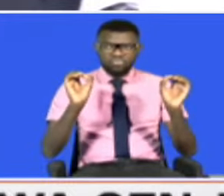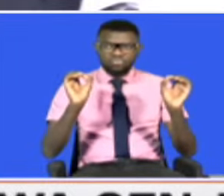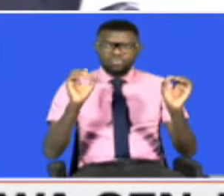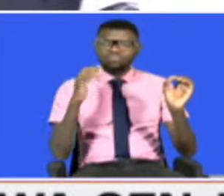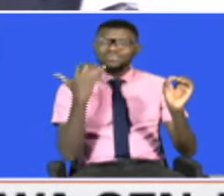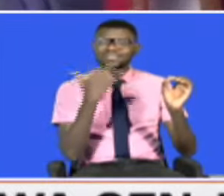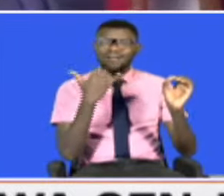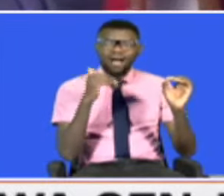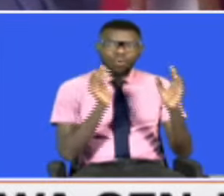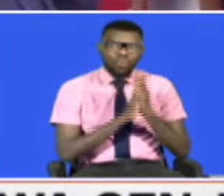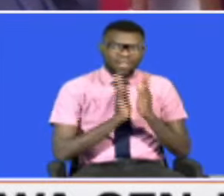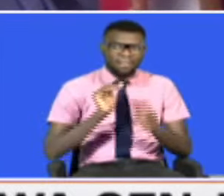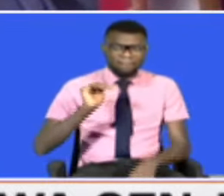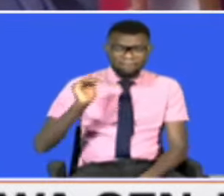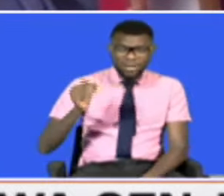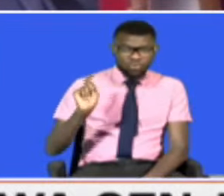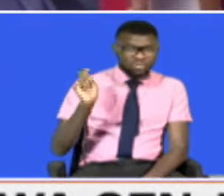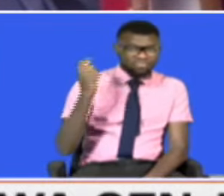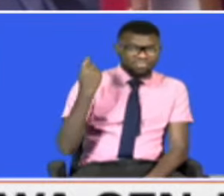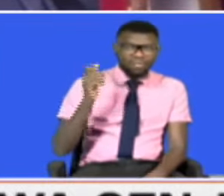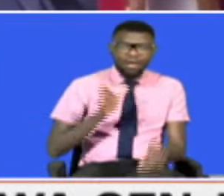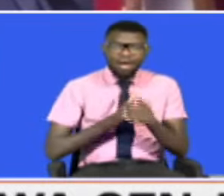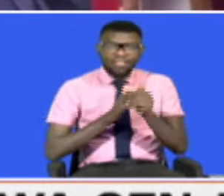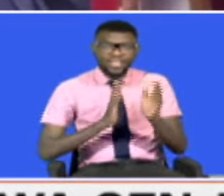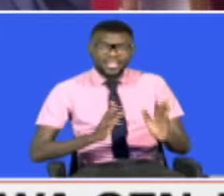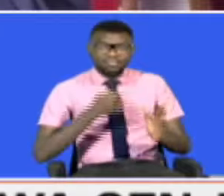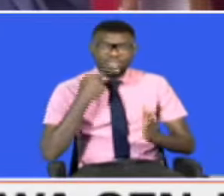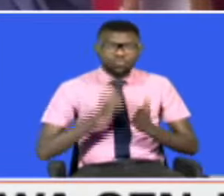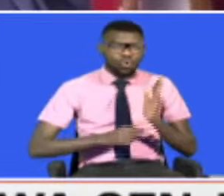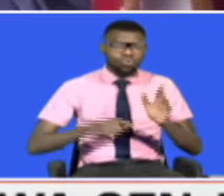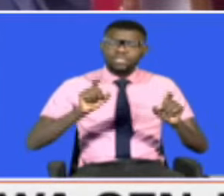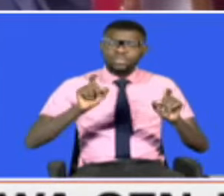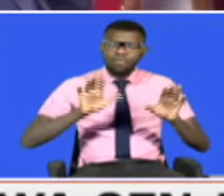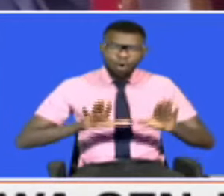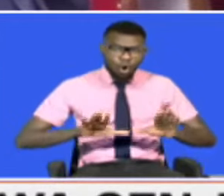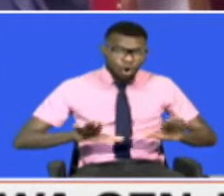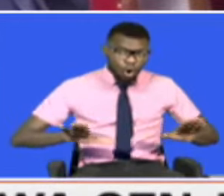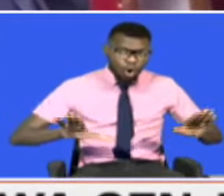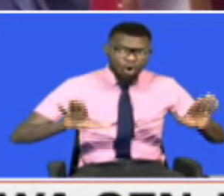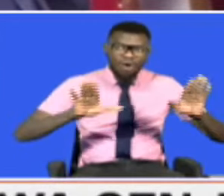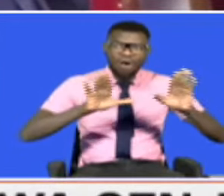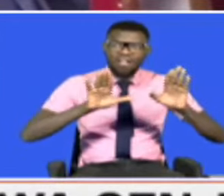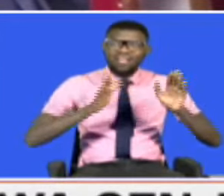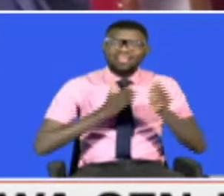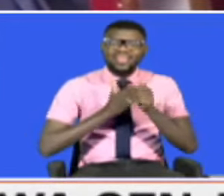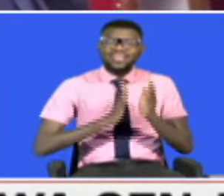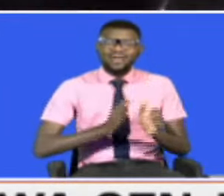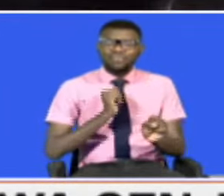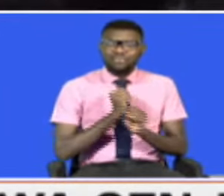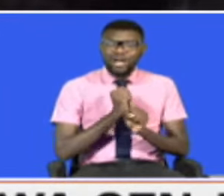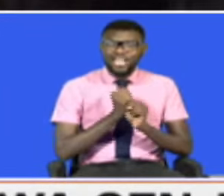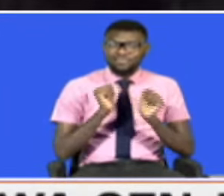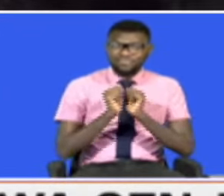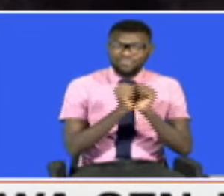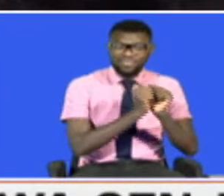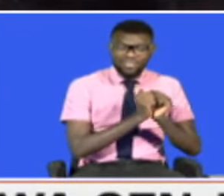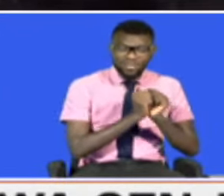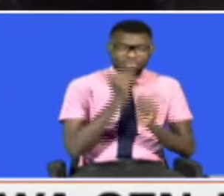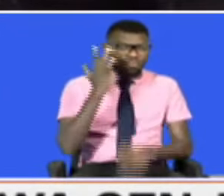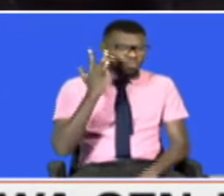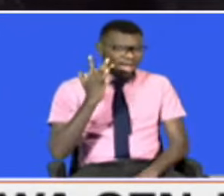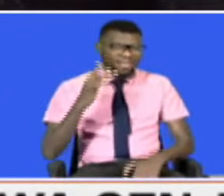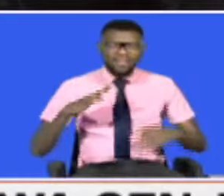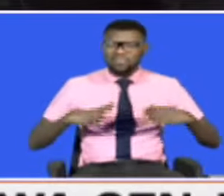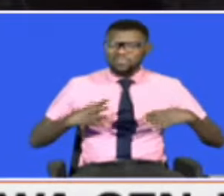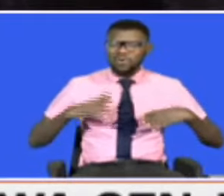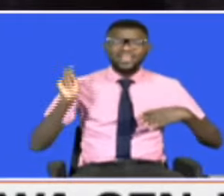Mlima Kenya ambao walisema ipo haja ya viongozi wote wa eneo hilo kufanya kazi kwa pamoja kwa manufaa ya Wakenya